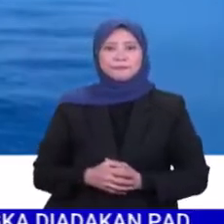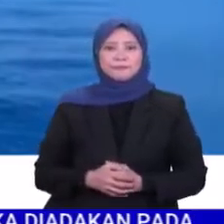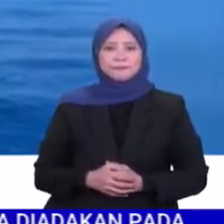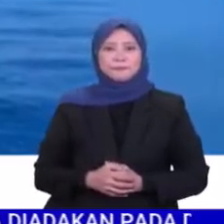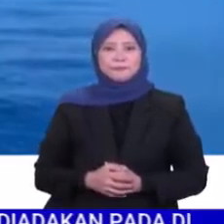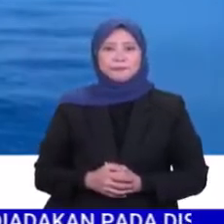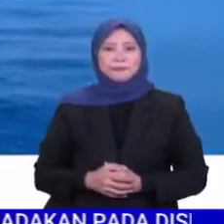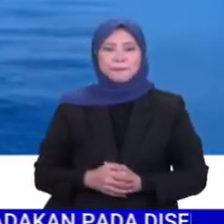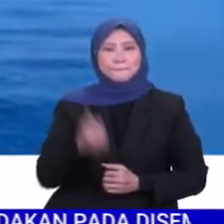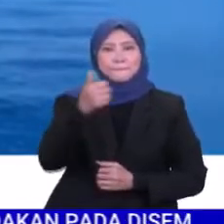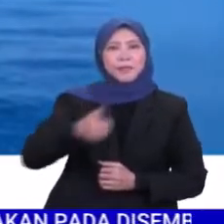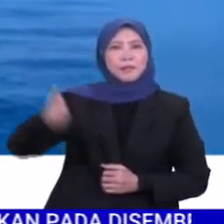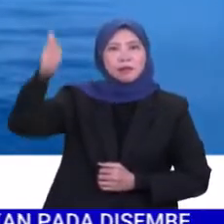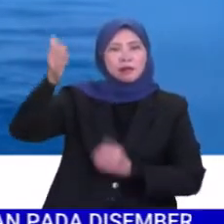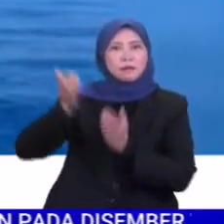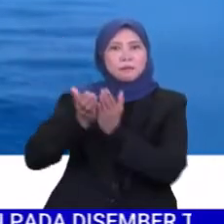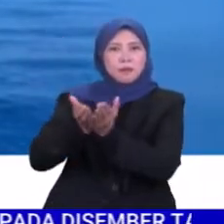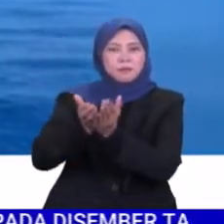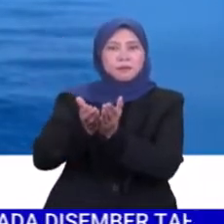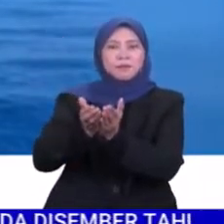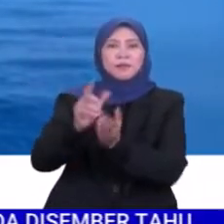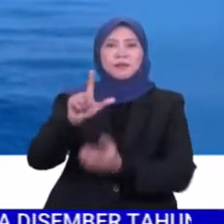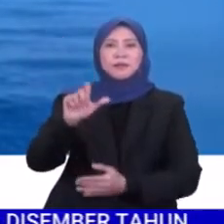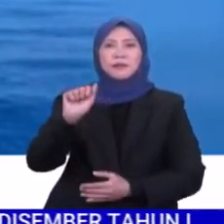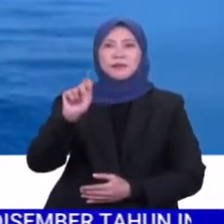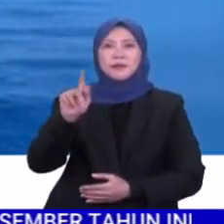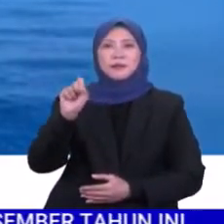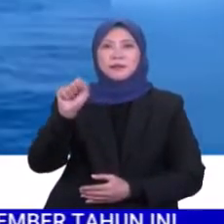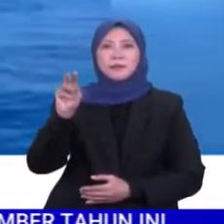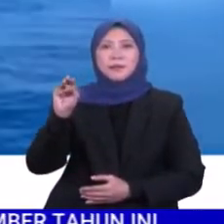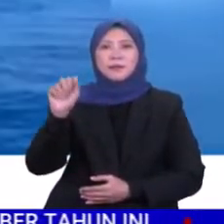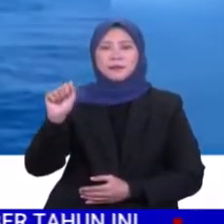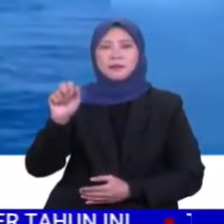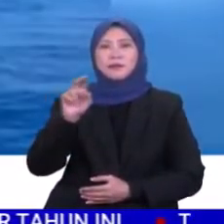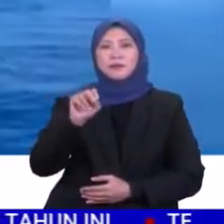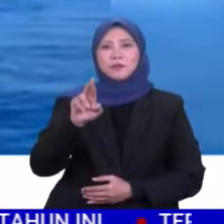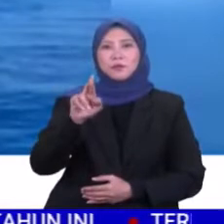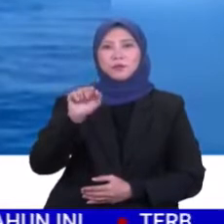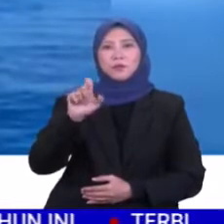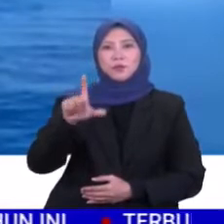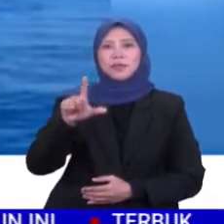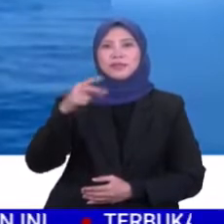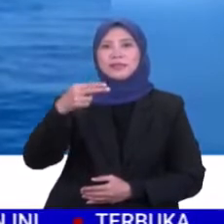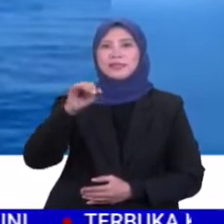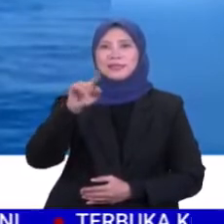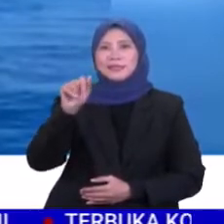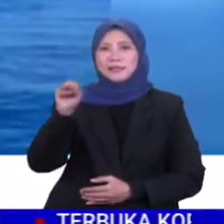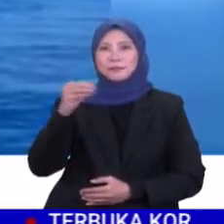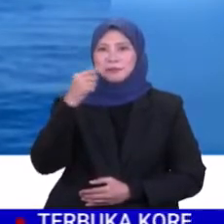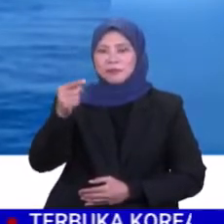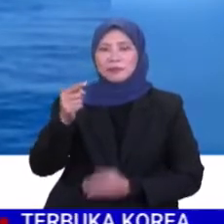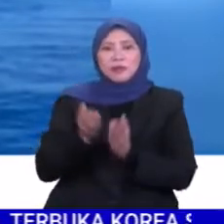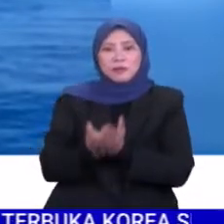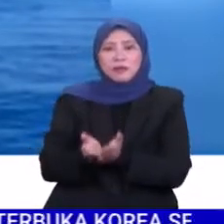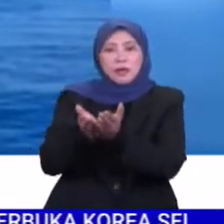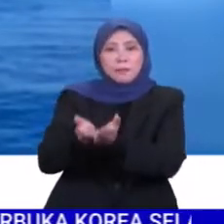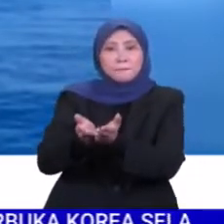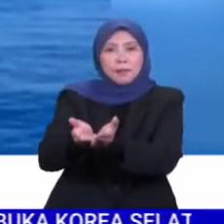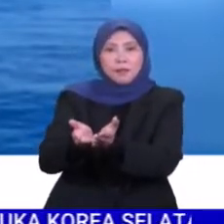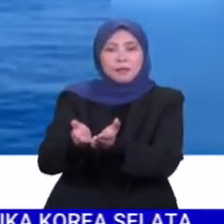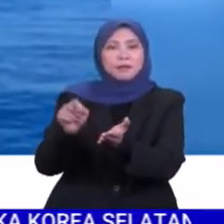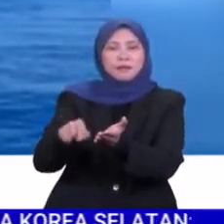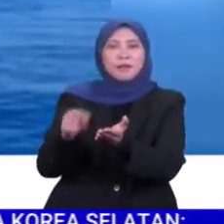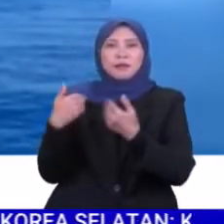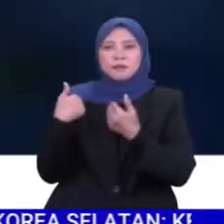Hai pengarah maritim lebih jauh Laksmana pertama maritim Nurul Hizam Zakaria berkata kapal kargo yang membawa serbuk